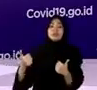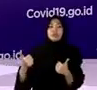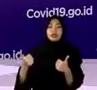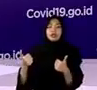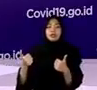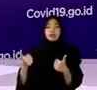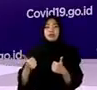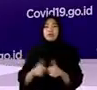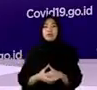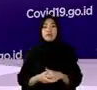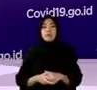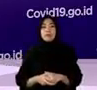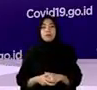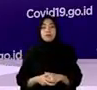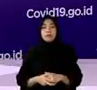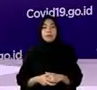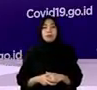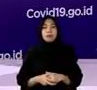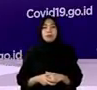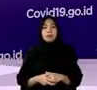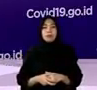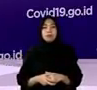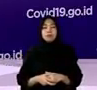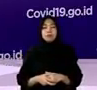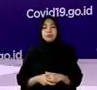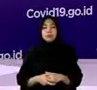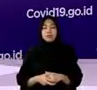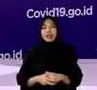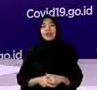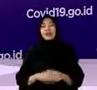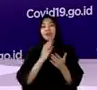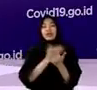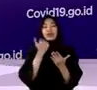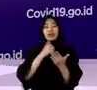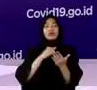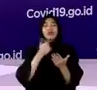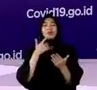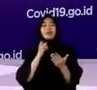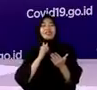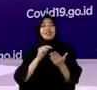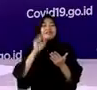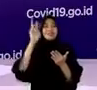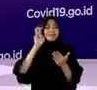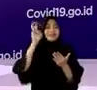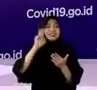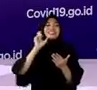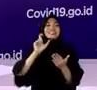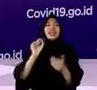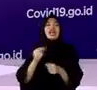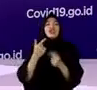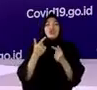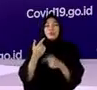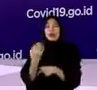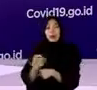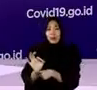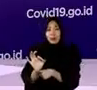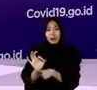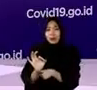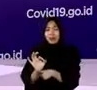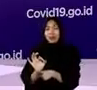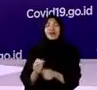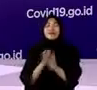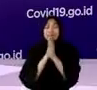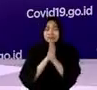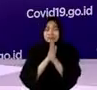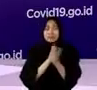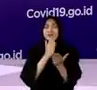aplikasikan sebagai bagian dari cara hidup baru. Maka dari itu, saya berharap masyarakat tidak menganggap protokol